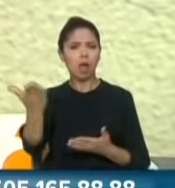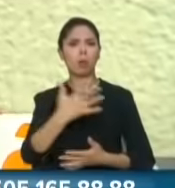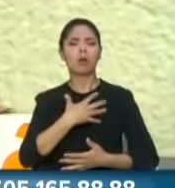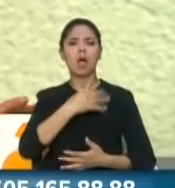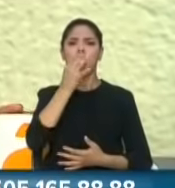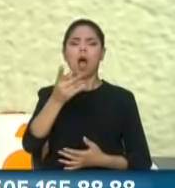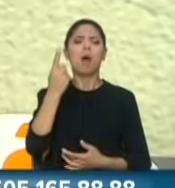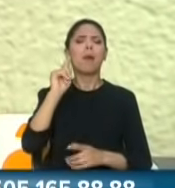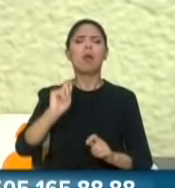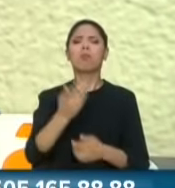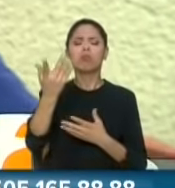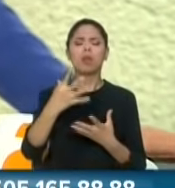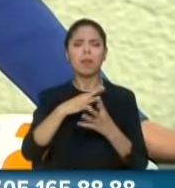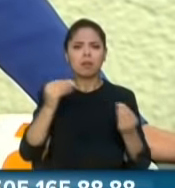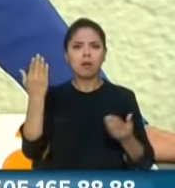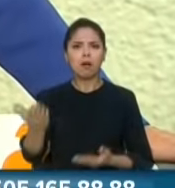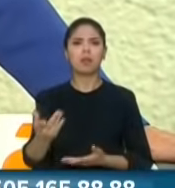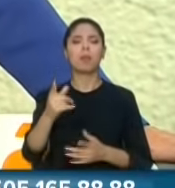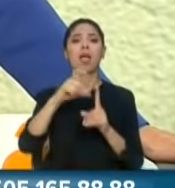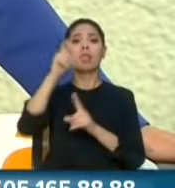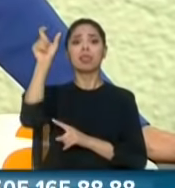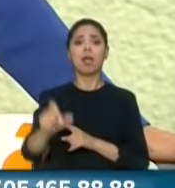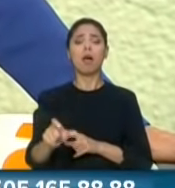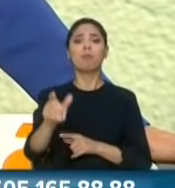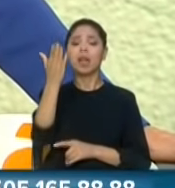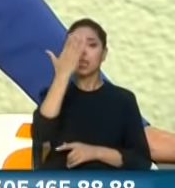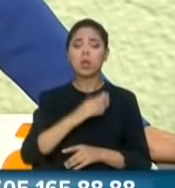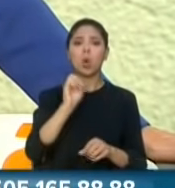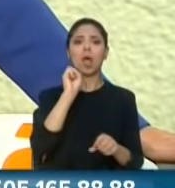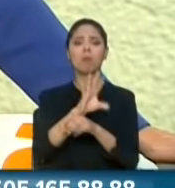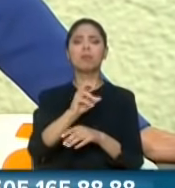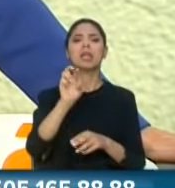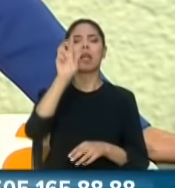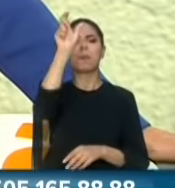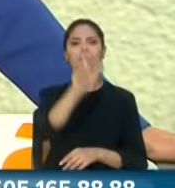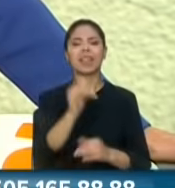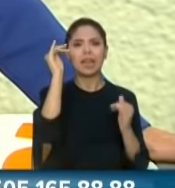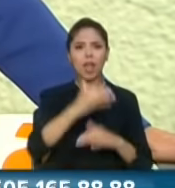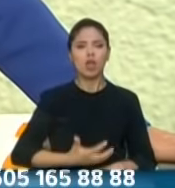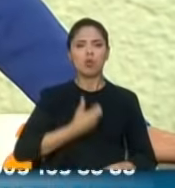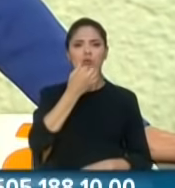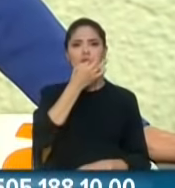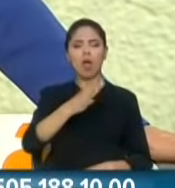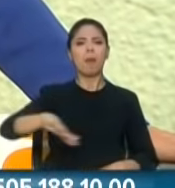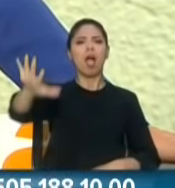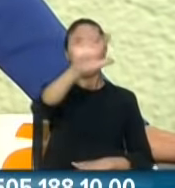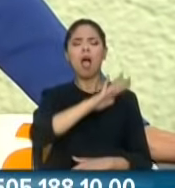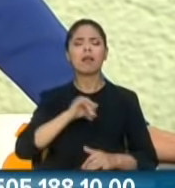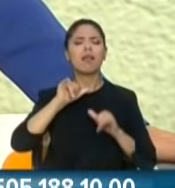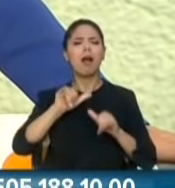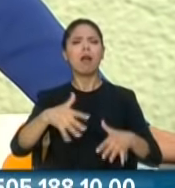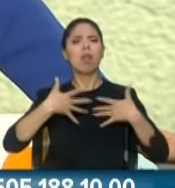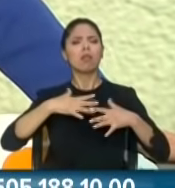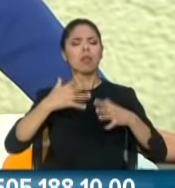kaybolmuş, kendisinden bir daha haber alınamamıştı. Damla ortalıkta yokken Muğla'dan, Pınar'dan gelen acı haberle herkes aynı